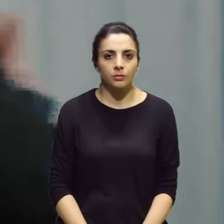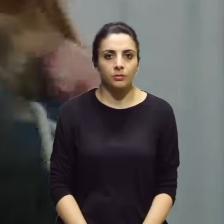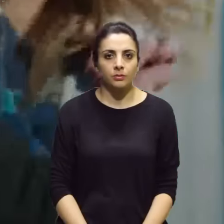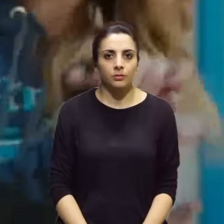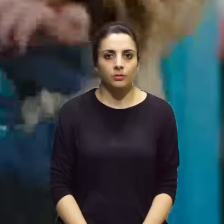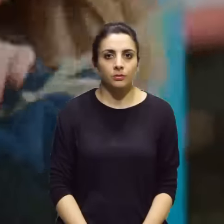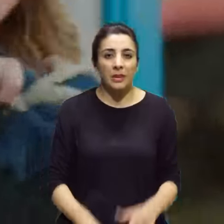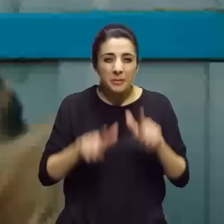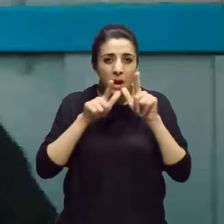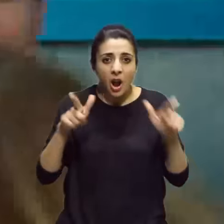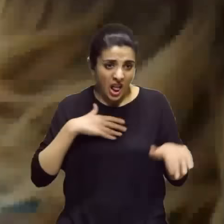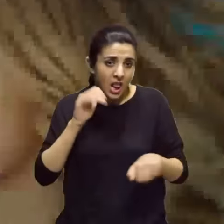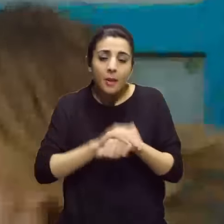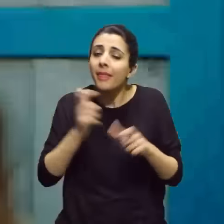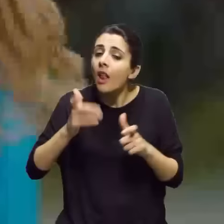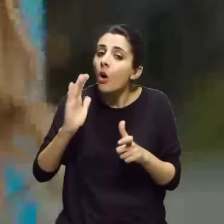sarıldı. Yakaladım işte.